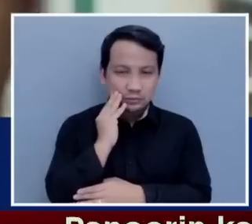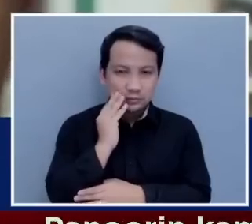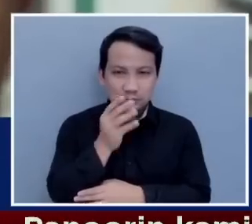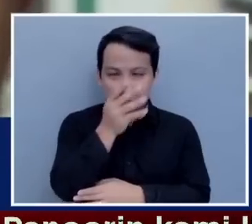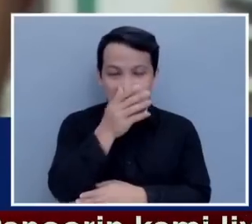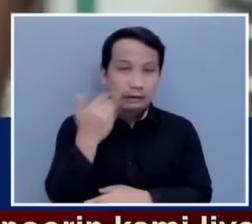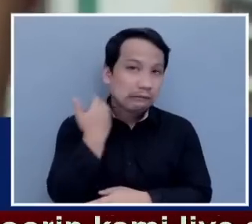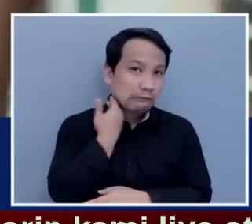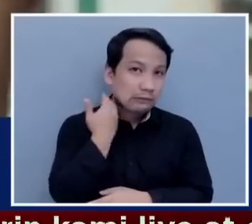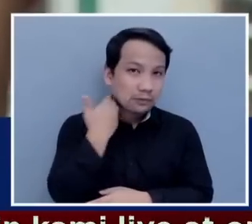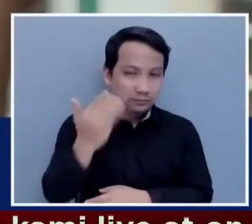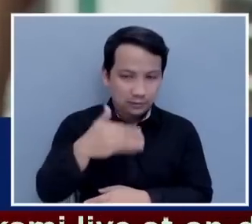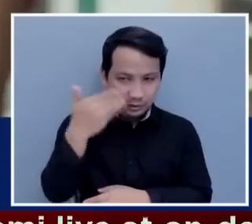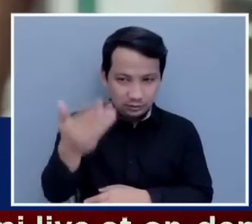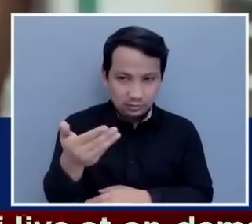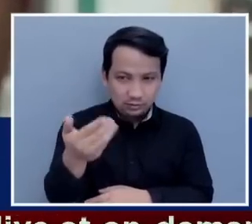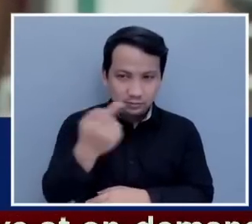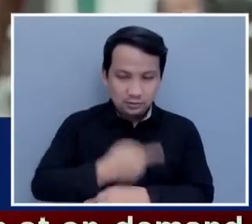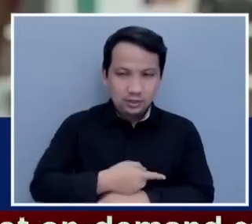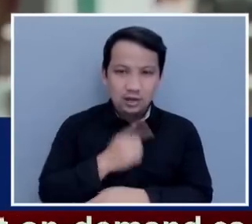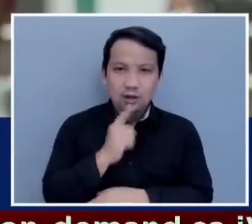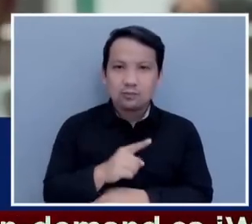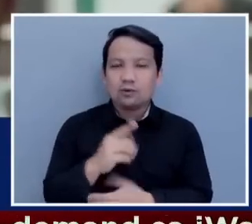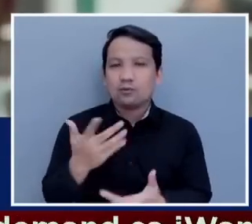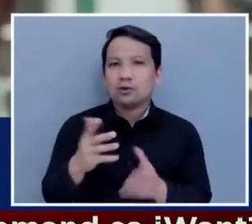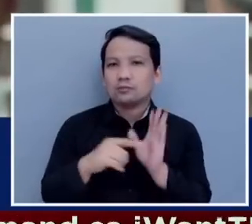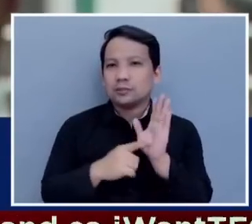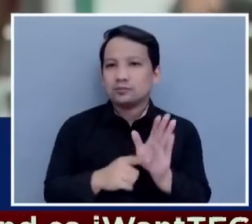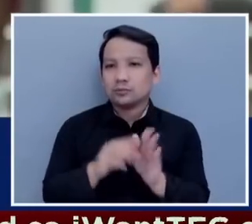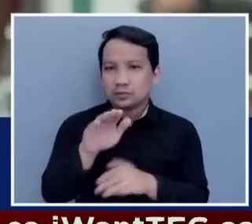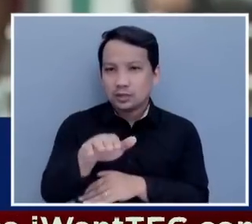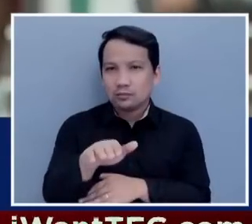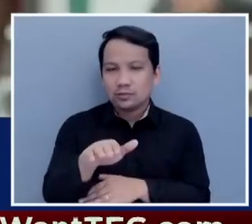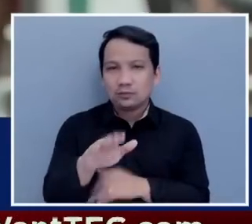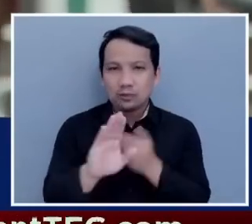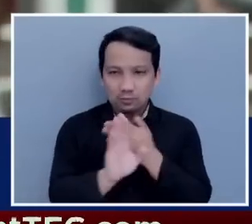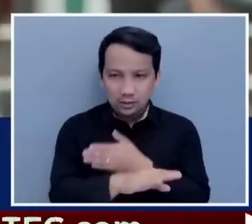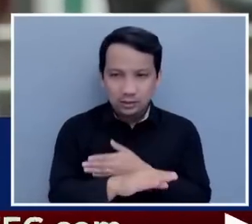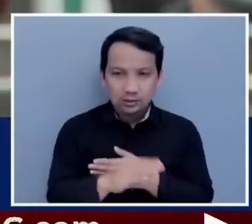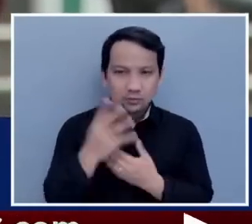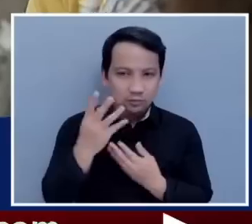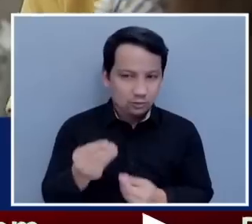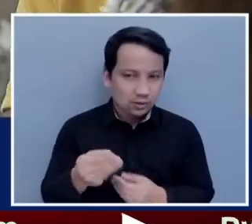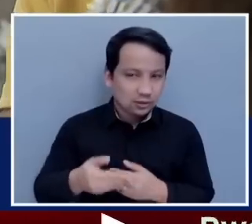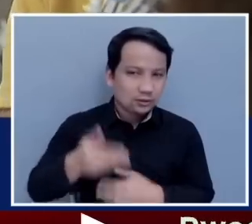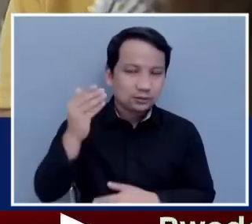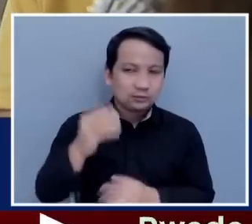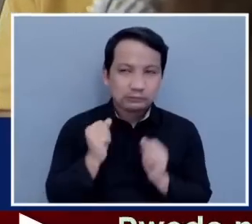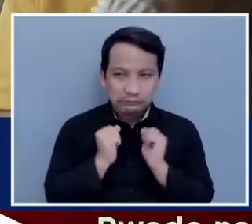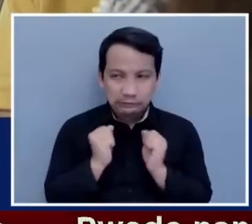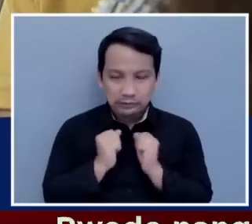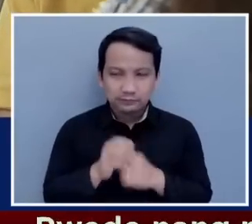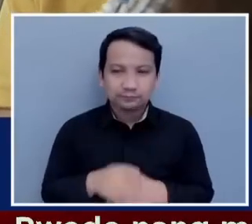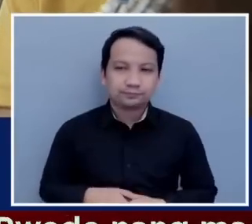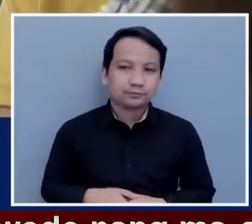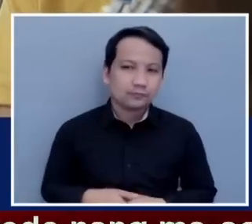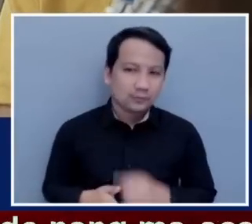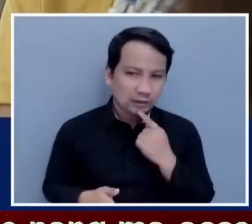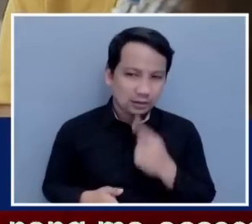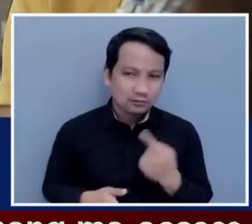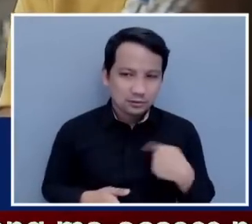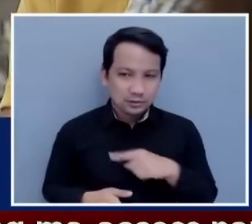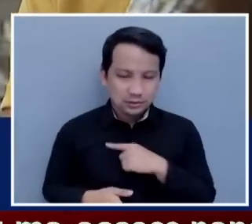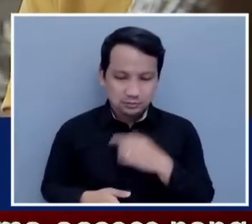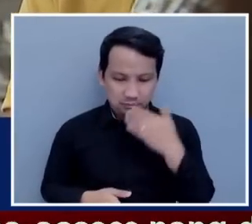Tapos sumunod na araw, pagka umaga, wala. Tapos pagdating ng hapon, babalik ulit. Tapos yun, nag-chill. Tapos sumunod